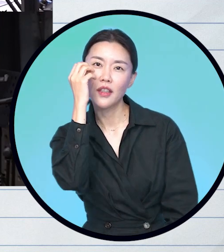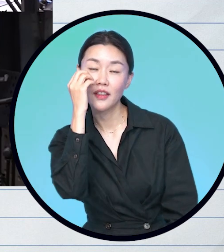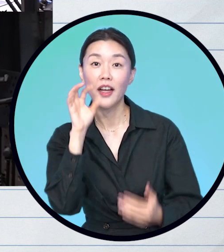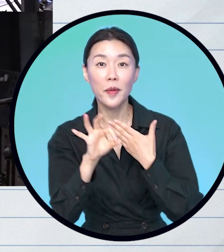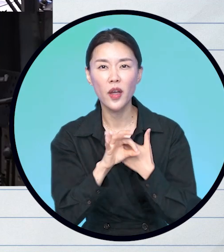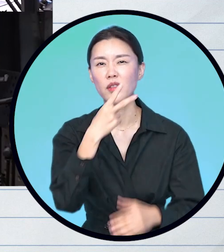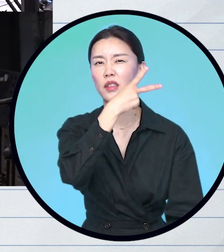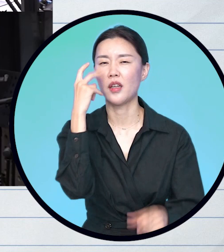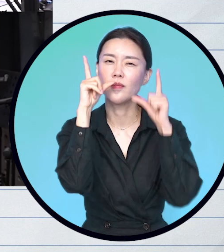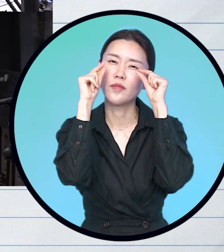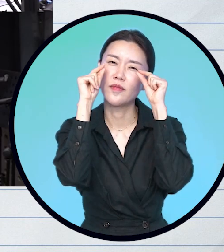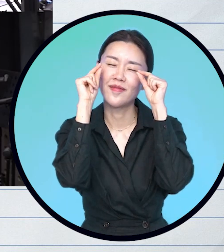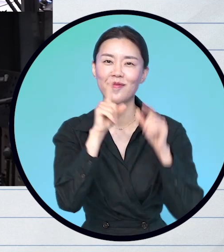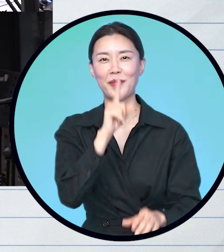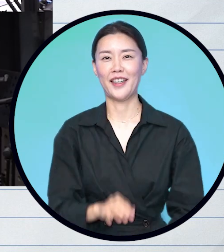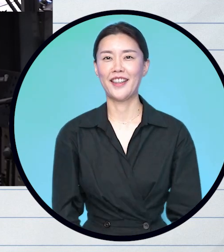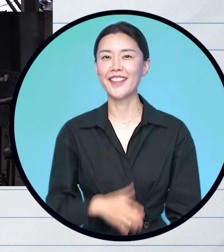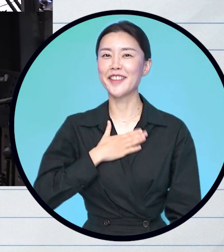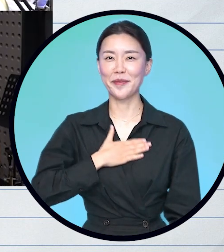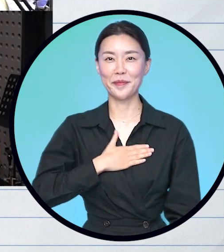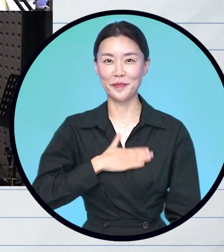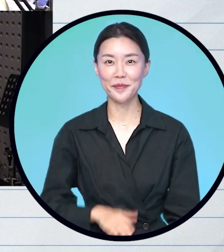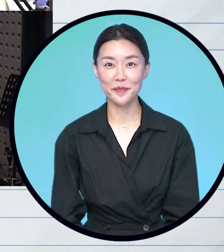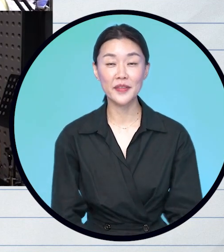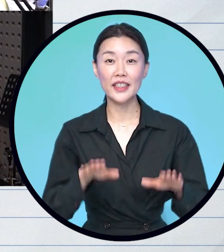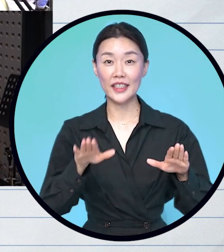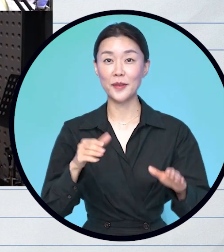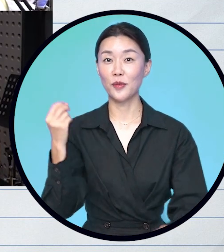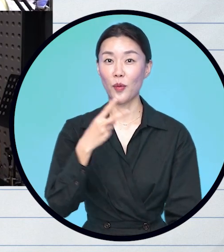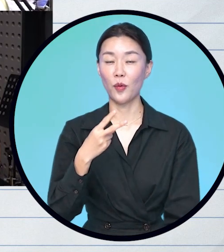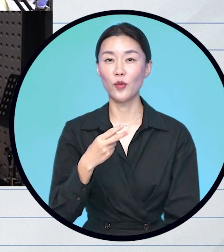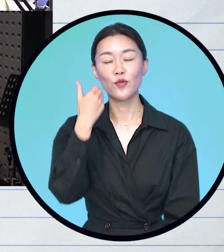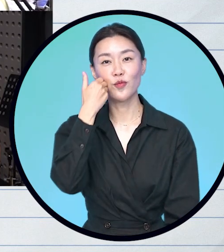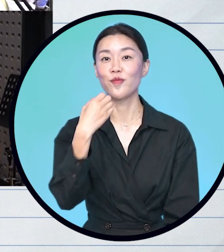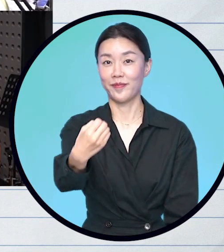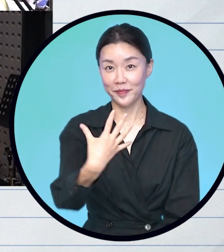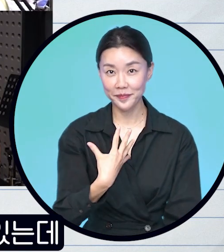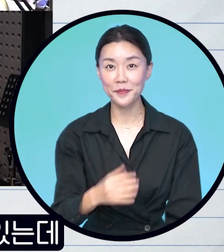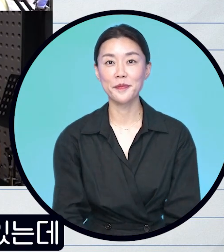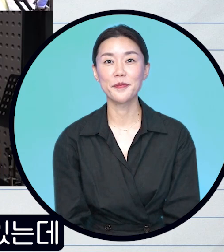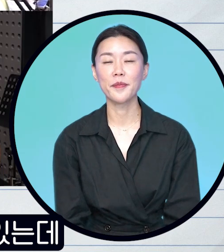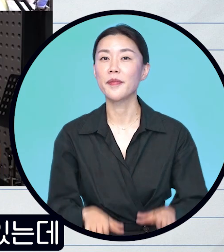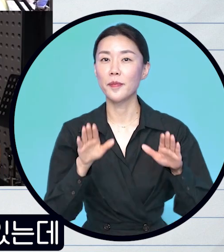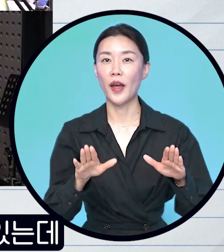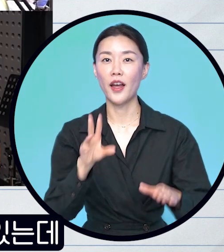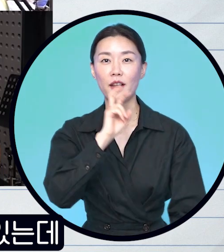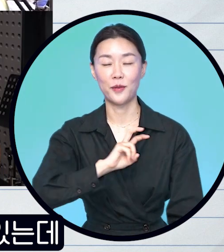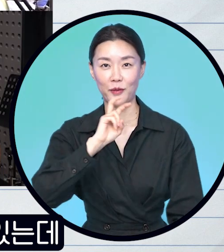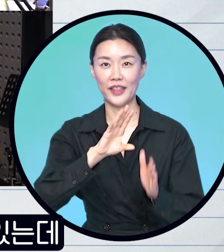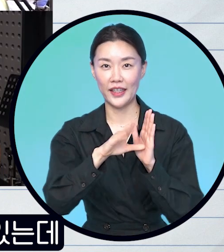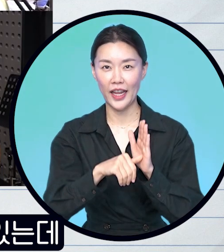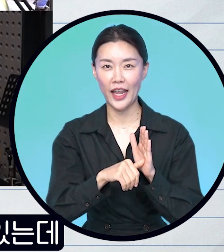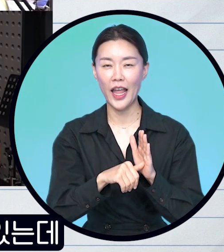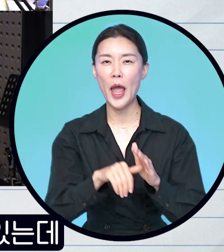잠을 잘 안 잔 거예요. 아, 이게 계속. 지금 또 짱수빈님이 이번 앨범에